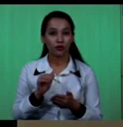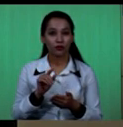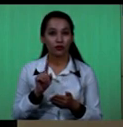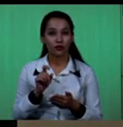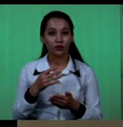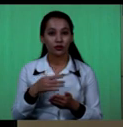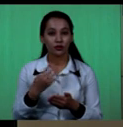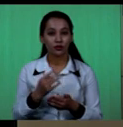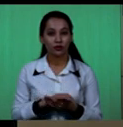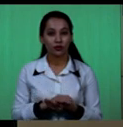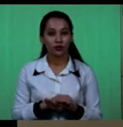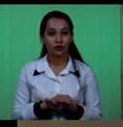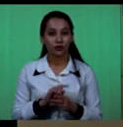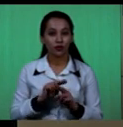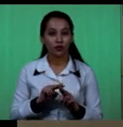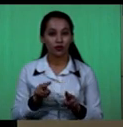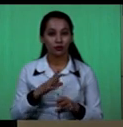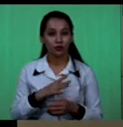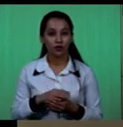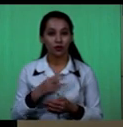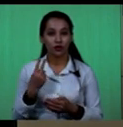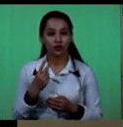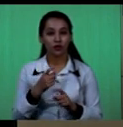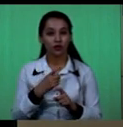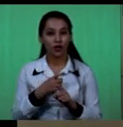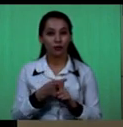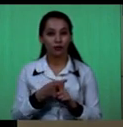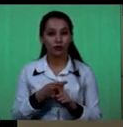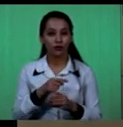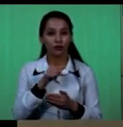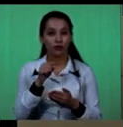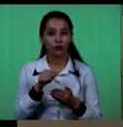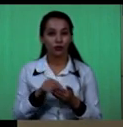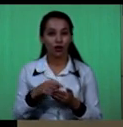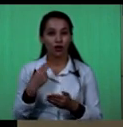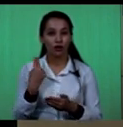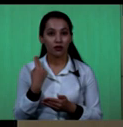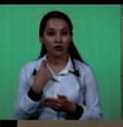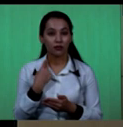6144. Ikkinchi tenglamamizda esa noma'lum sonimiz